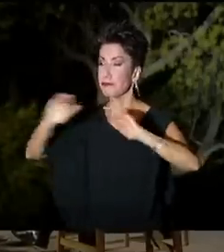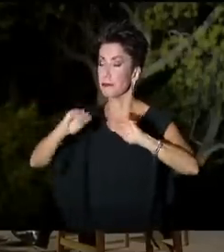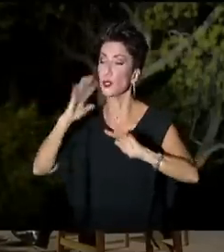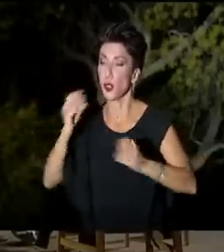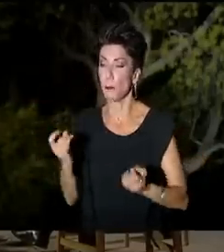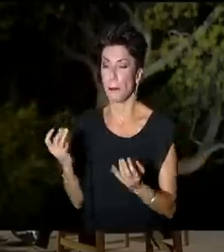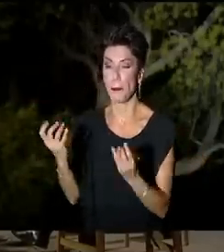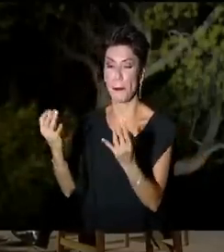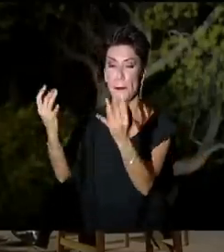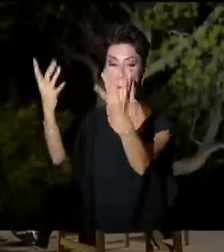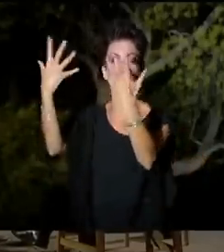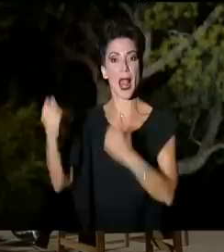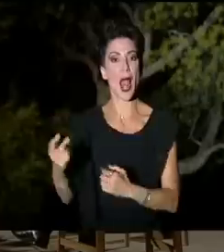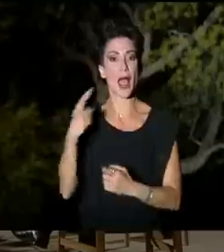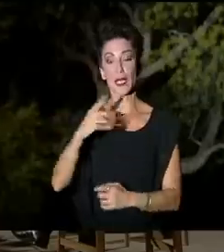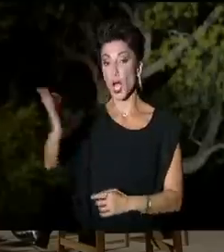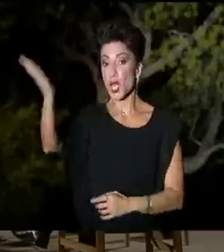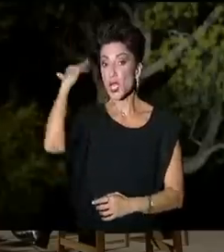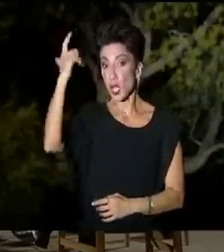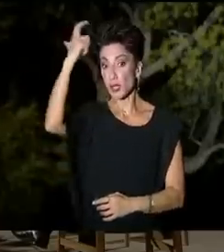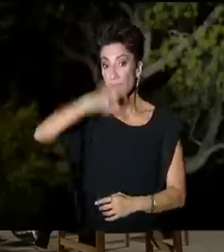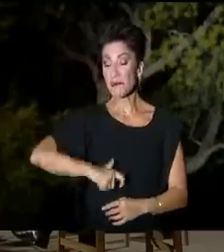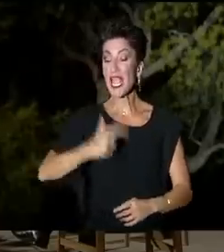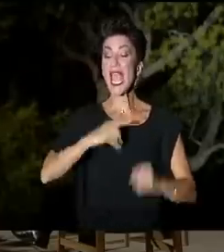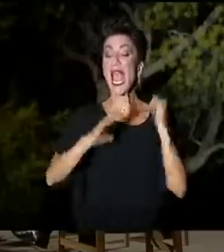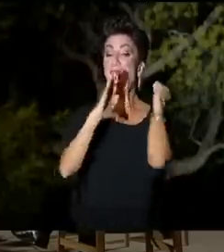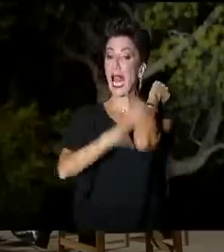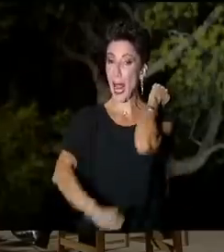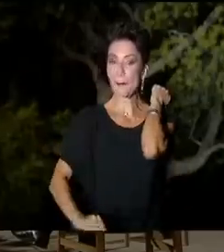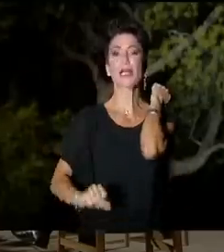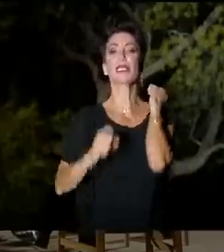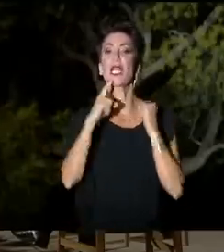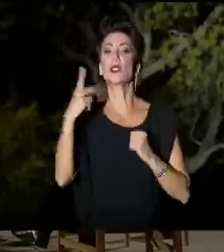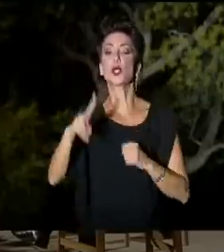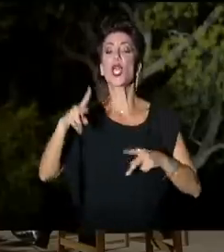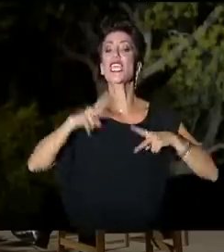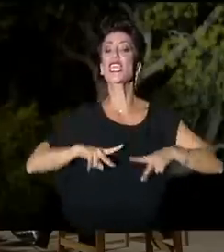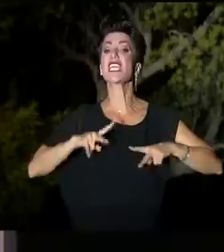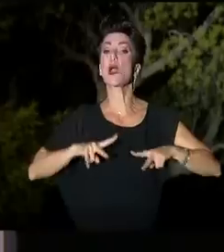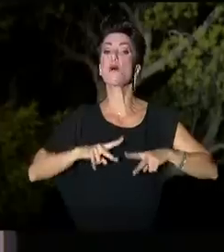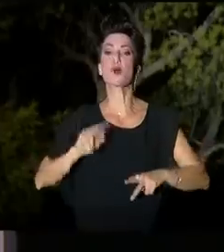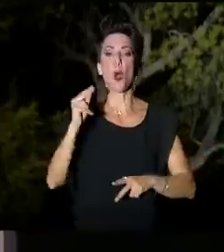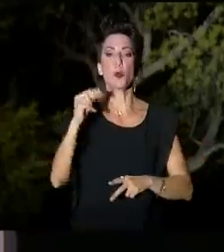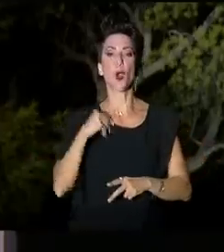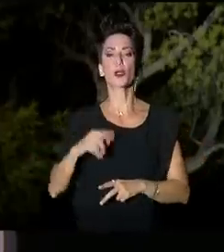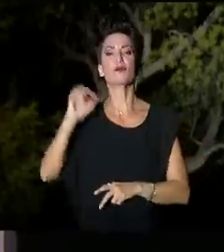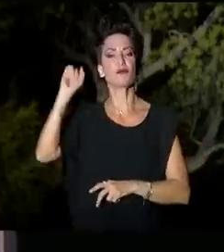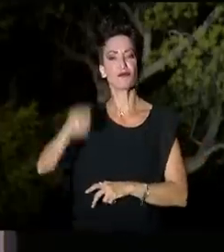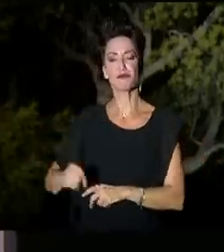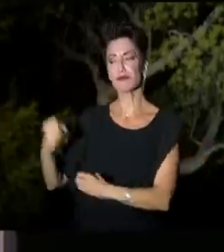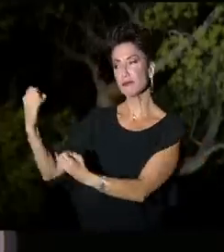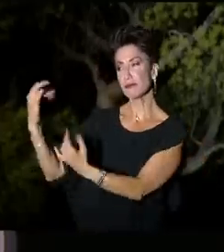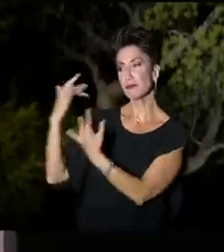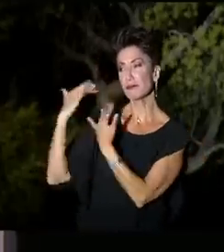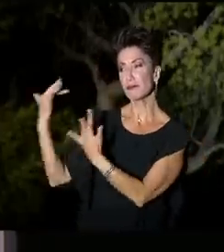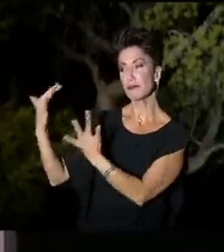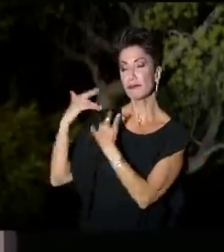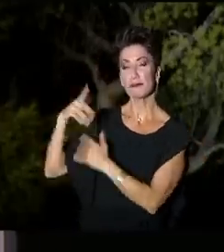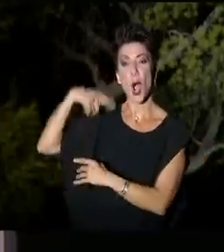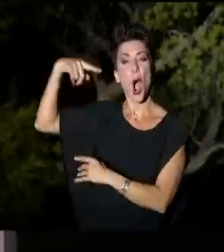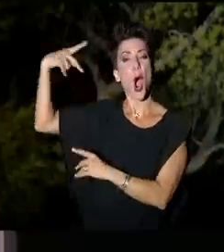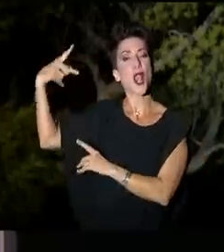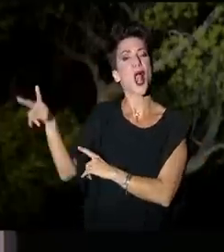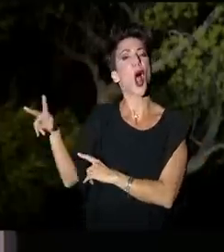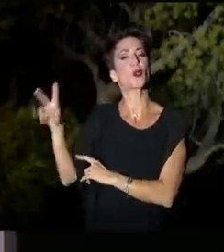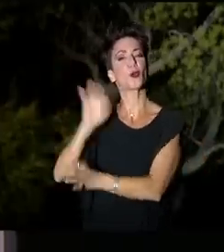τυχερό, πως Γενική Γραμματέας τότε του Υπουργείου Πολιτισμού κατέστην κοινωνός των προβληματισμών και του οράματος του Κακογιάννη. Ο